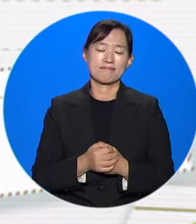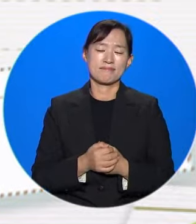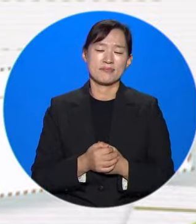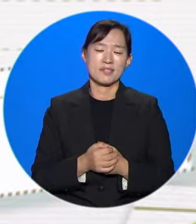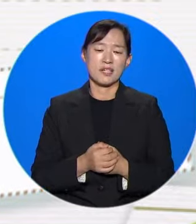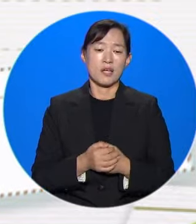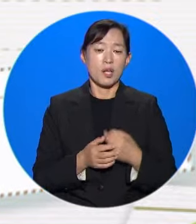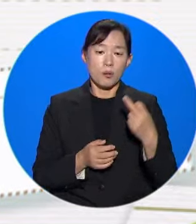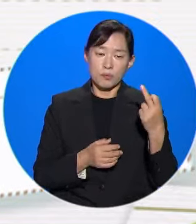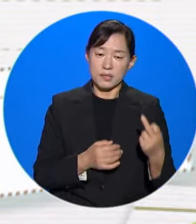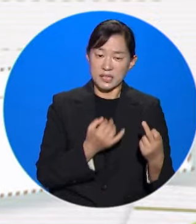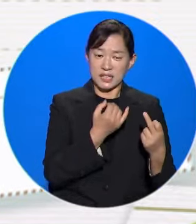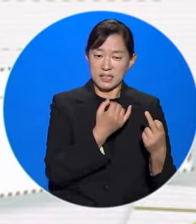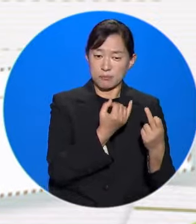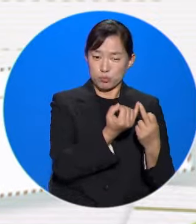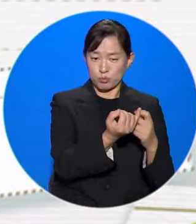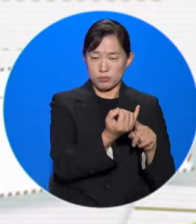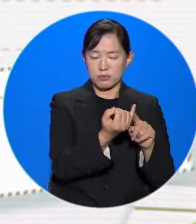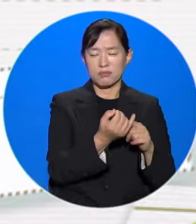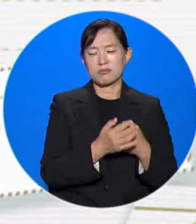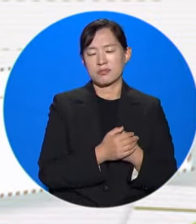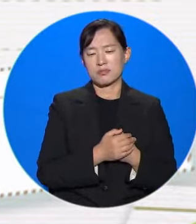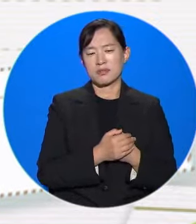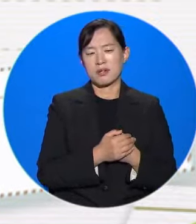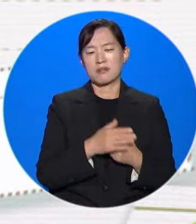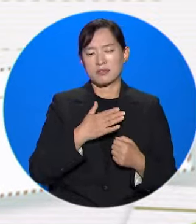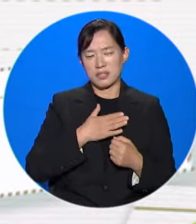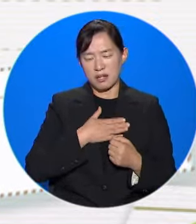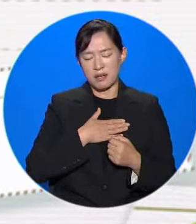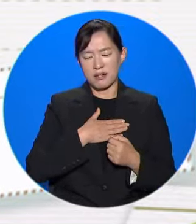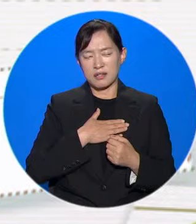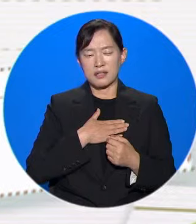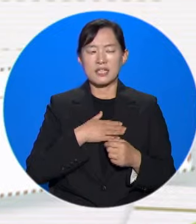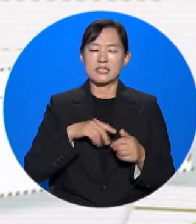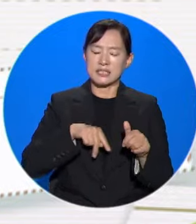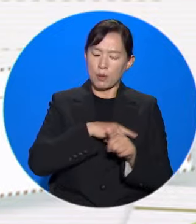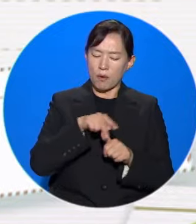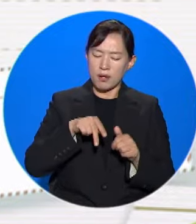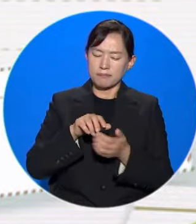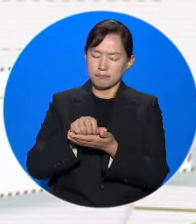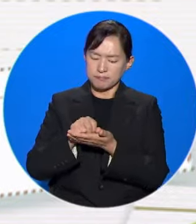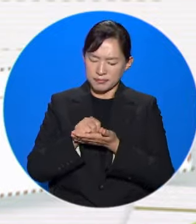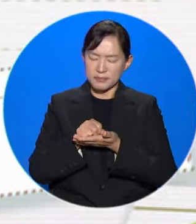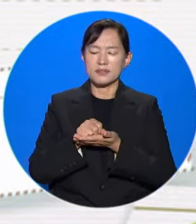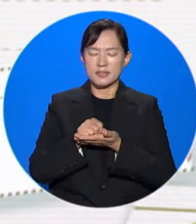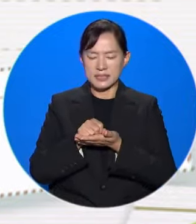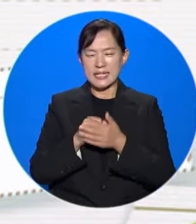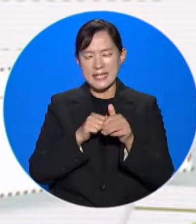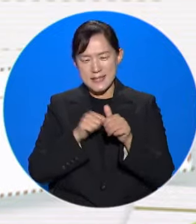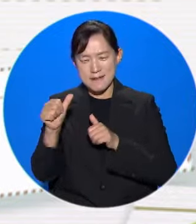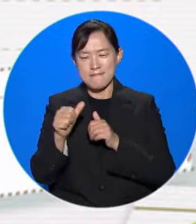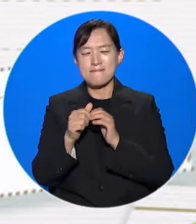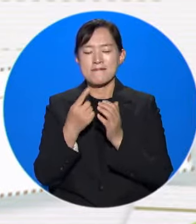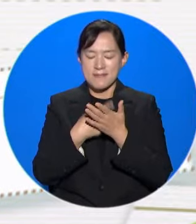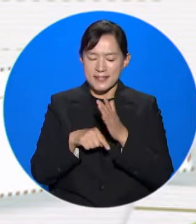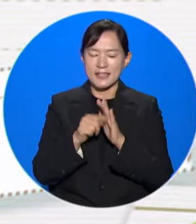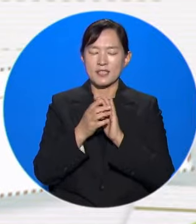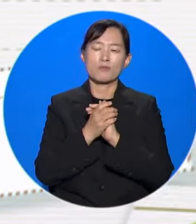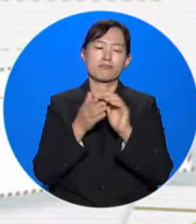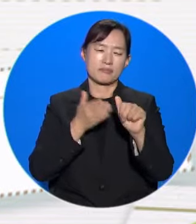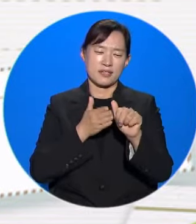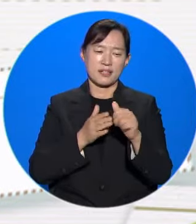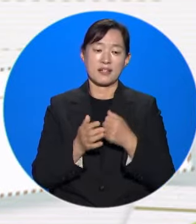부탁드립니다. 또 올케와 저도 이 상황을 담대하게 받아들이고 이겨낼 수 있도록 기도해 주세요. 저는 지금 사업을